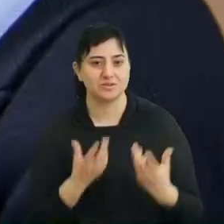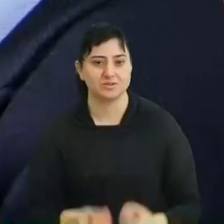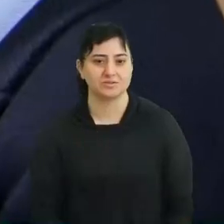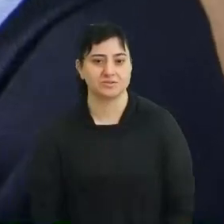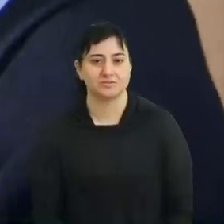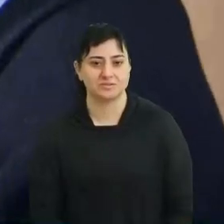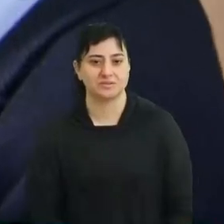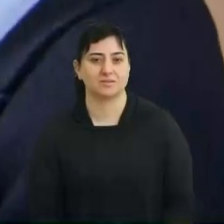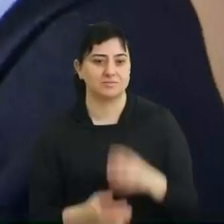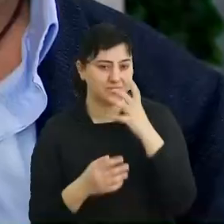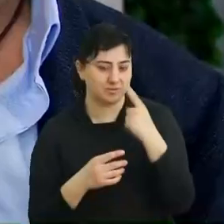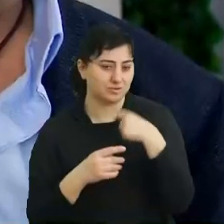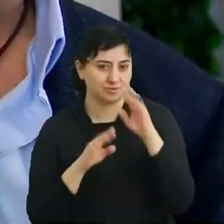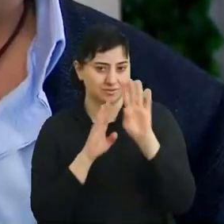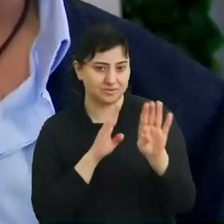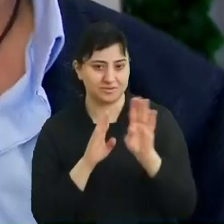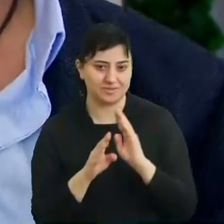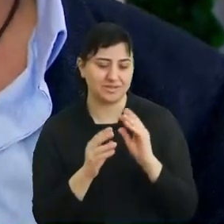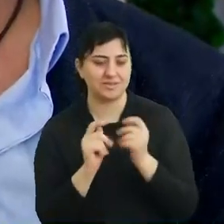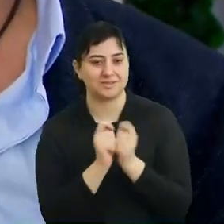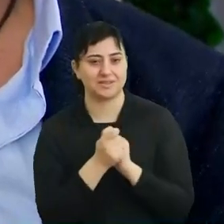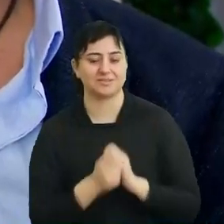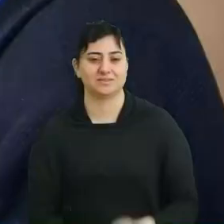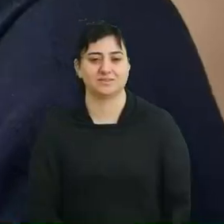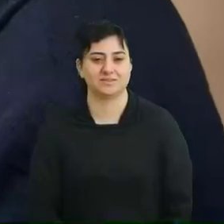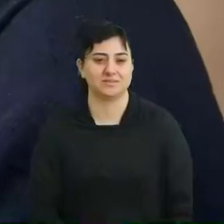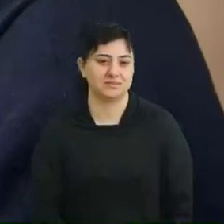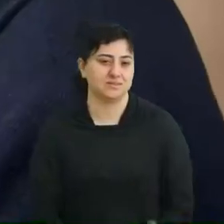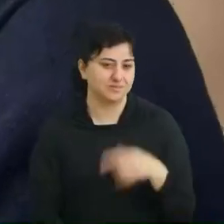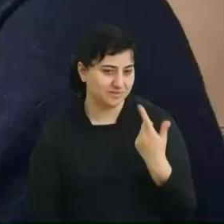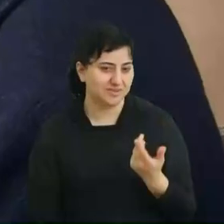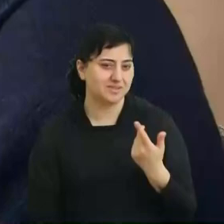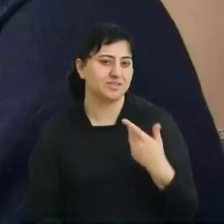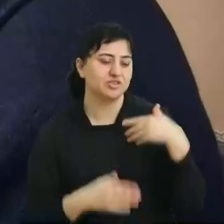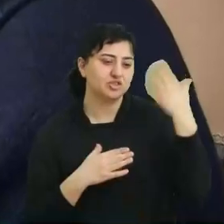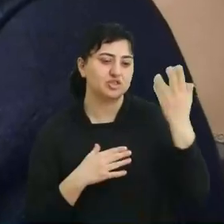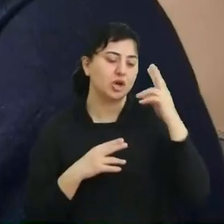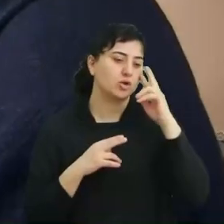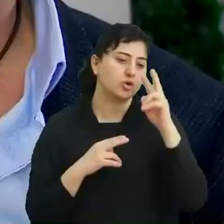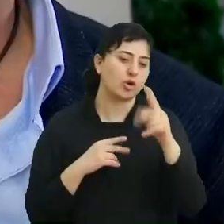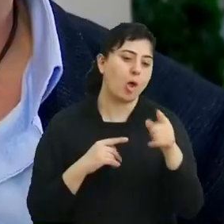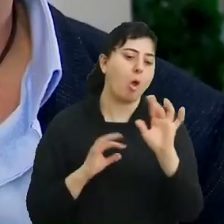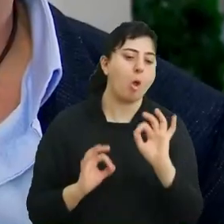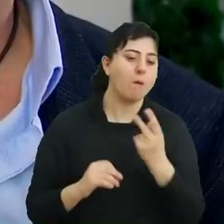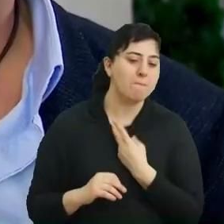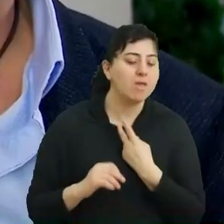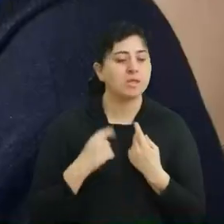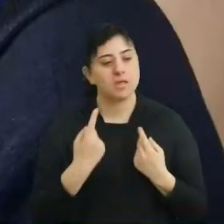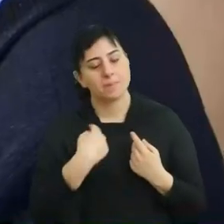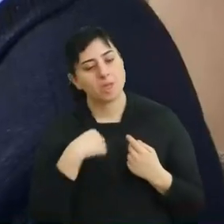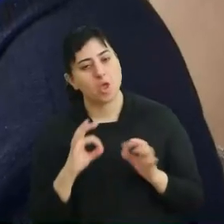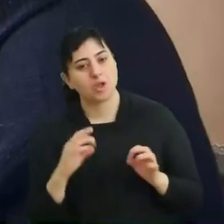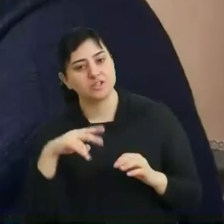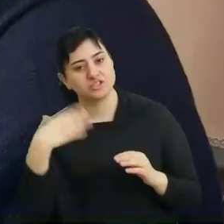Sen, ben, sen oluyor hayatım. Yani böylece birbirimizi dışarıdan görebiliyoruz. Kendimizi